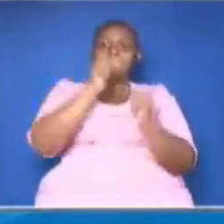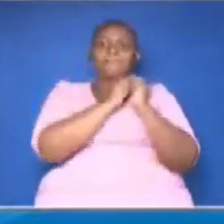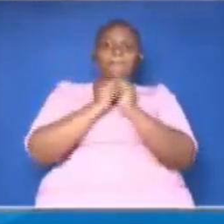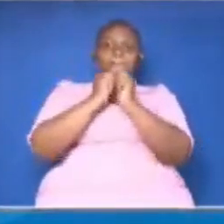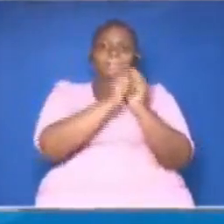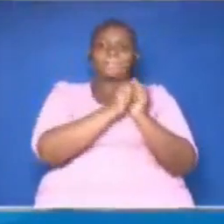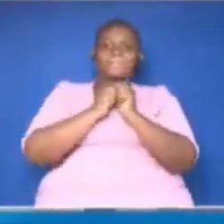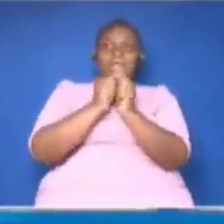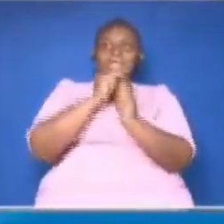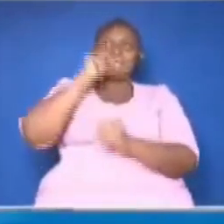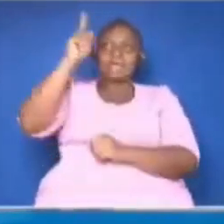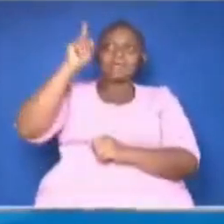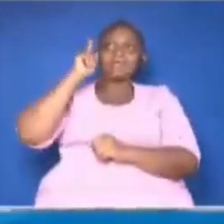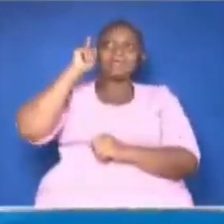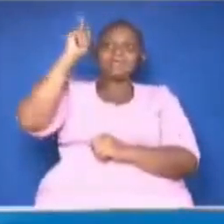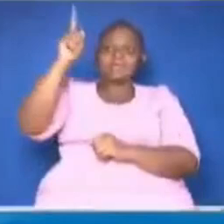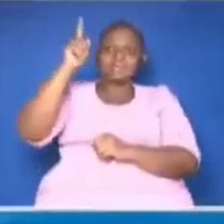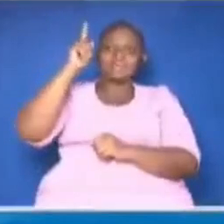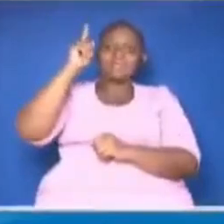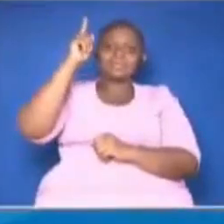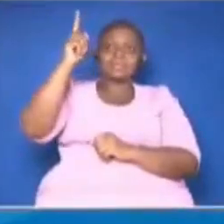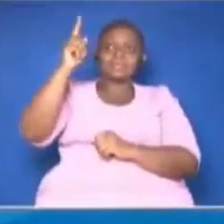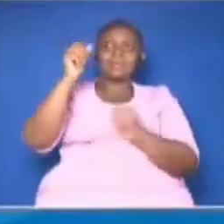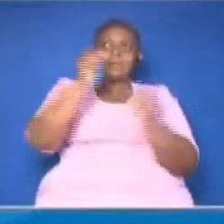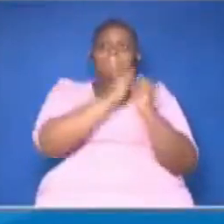pamoja na wewe